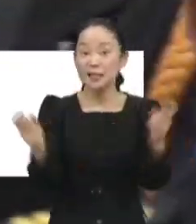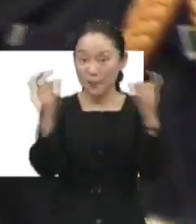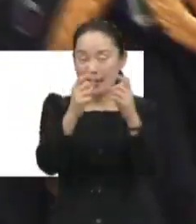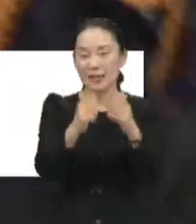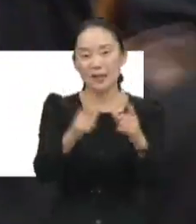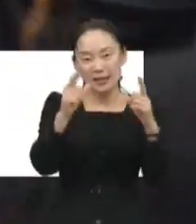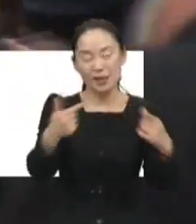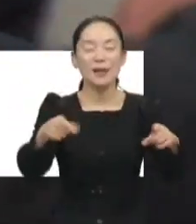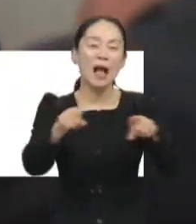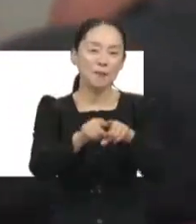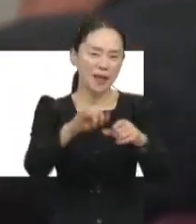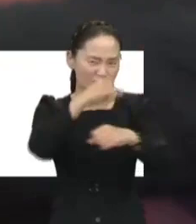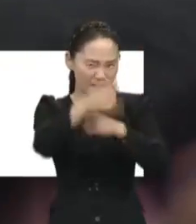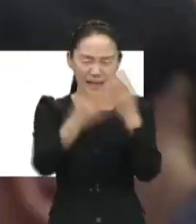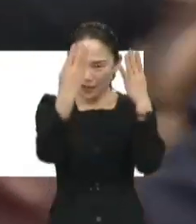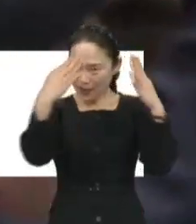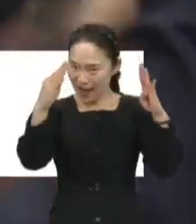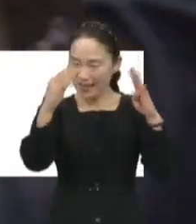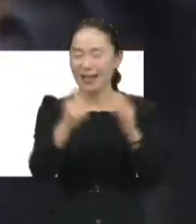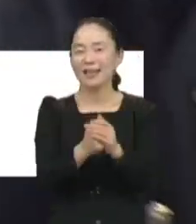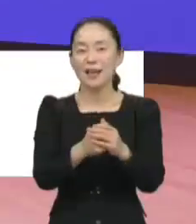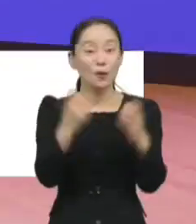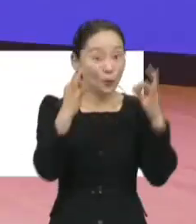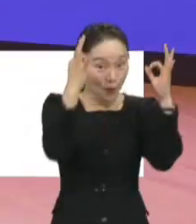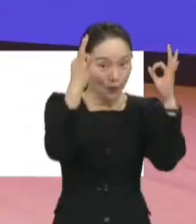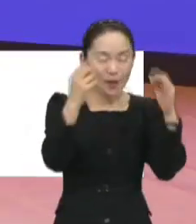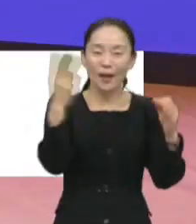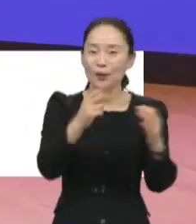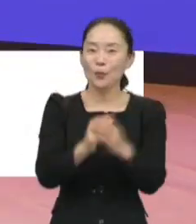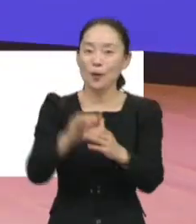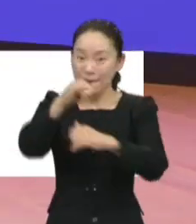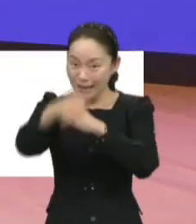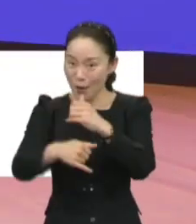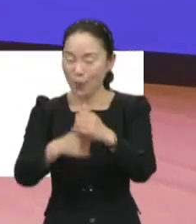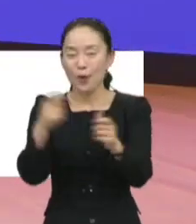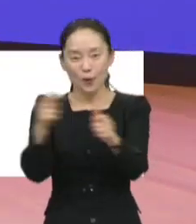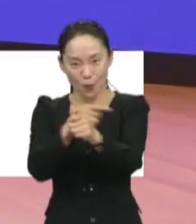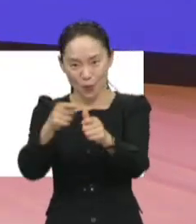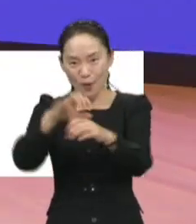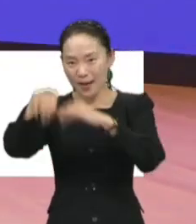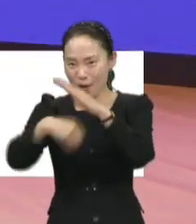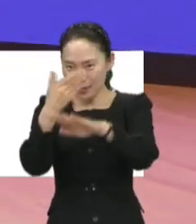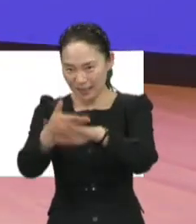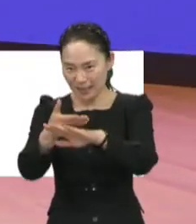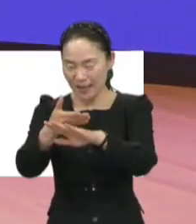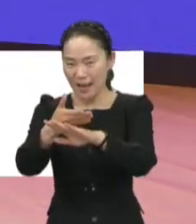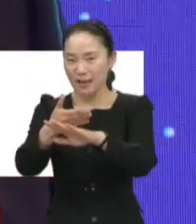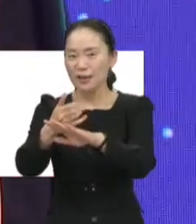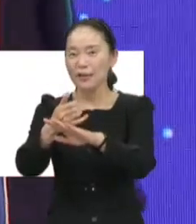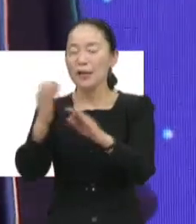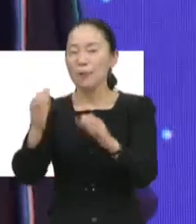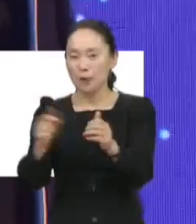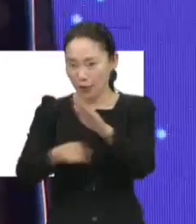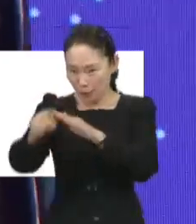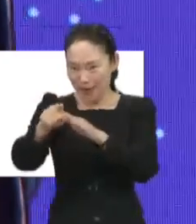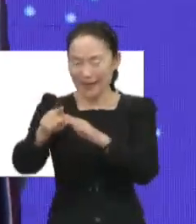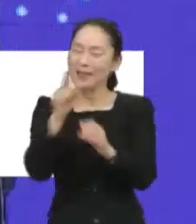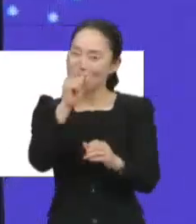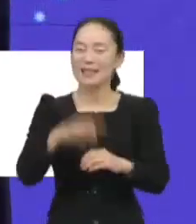함께하는 세계적인 대학이 되기 위한 노력과 함께 글로벌 고등교육과 혁신 생태계를 선도해 나가겠다고